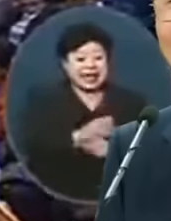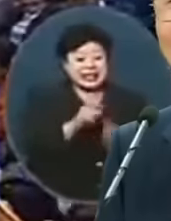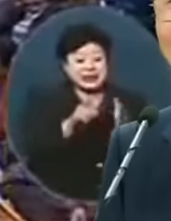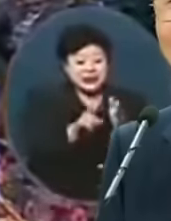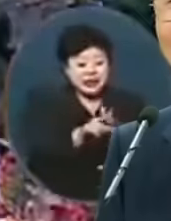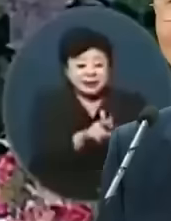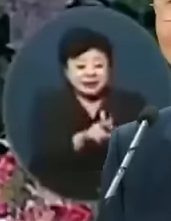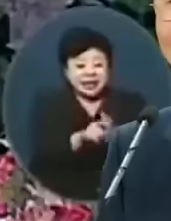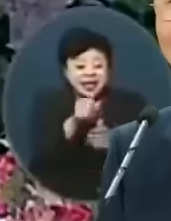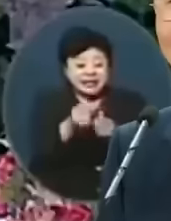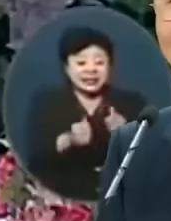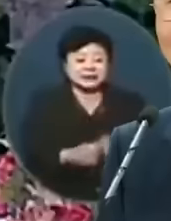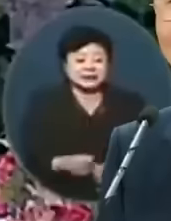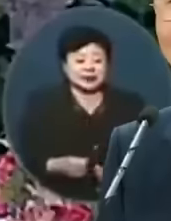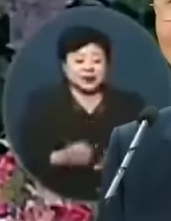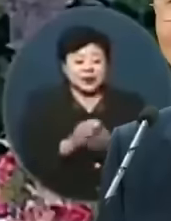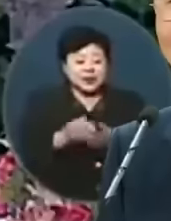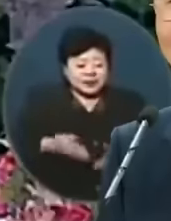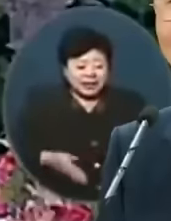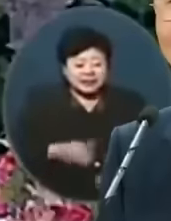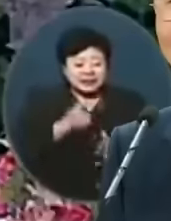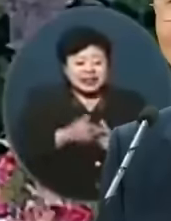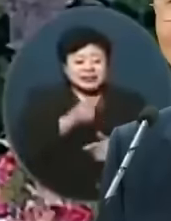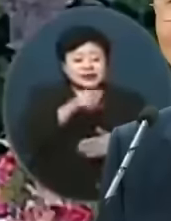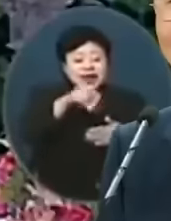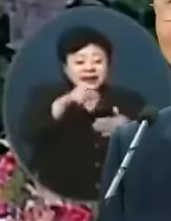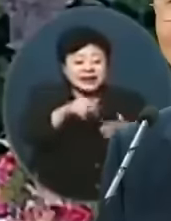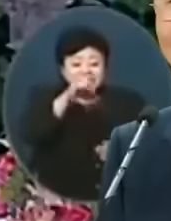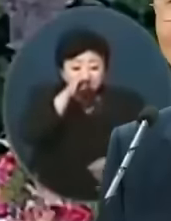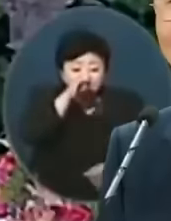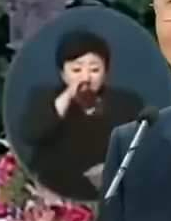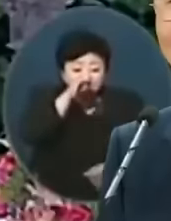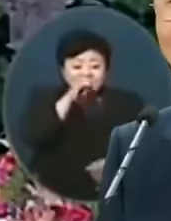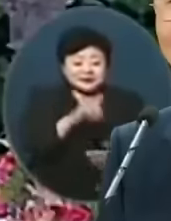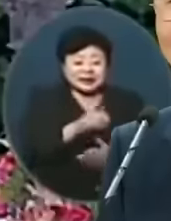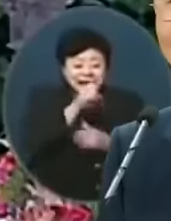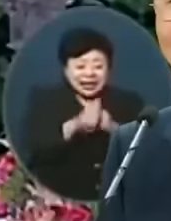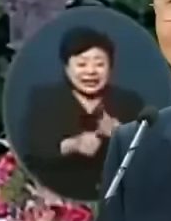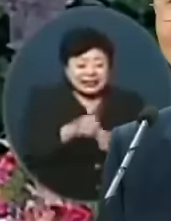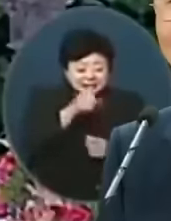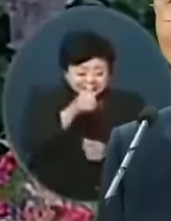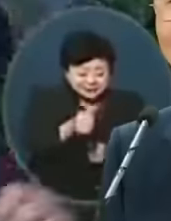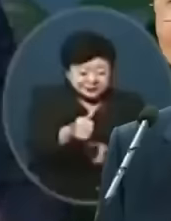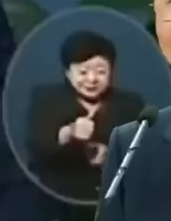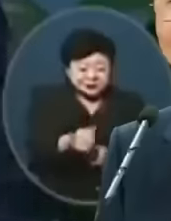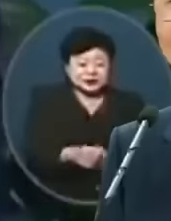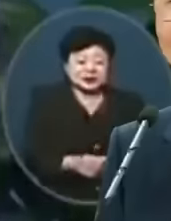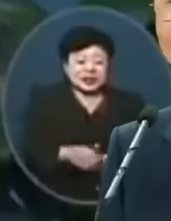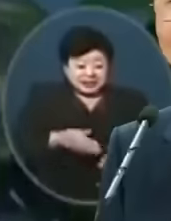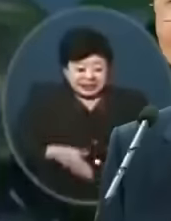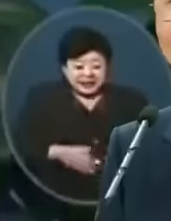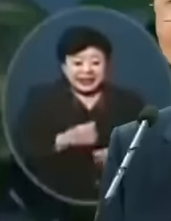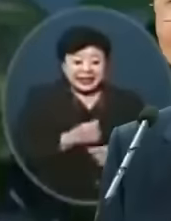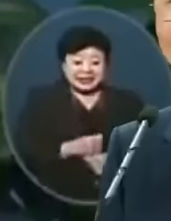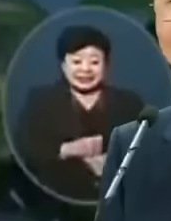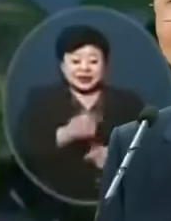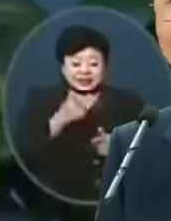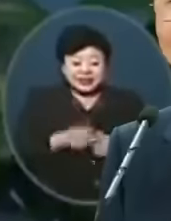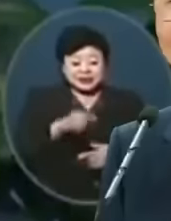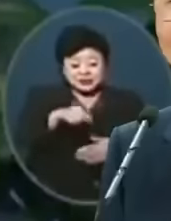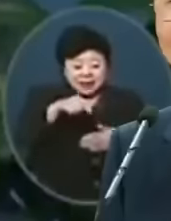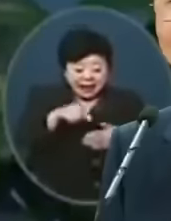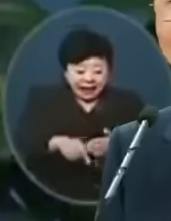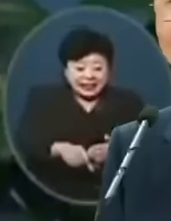하심이라. 너희는 하나님께로부터 나서 그리스도 예수 안에 있고 하나님이 우리를 태어나게 해서 예수님